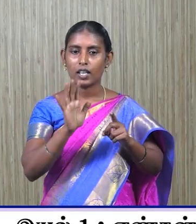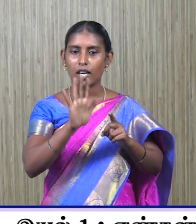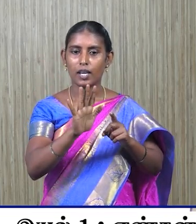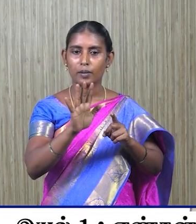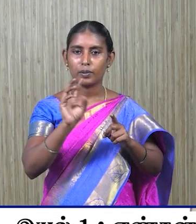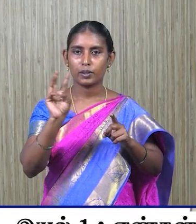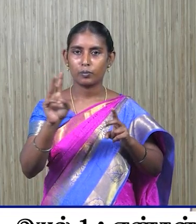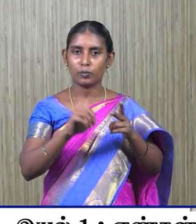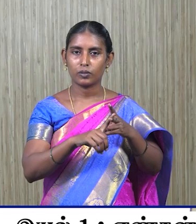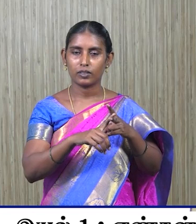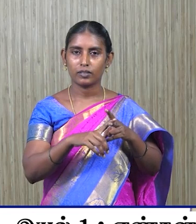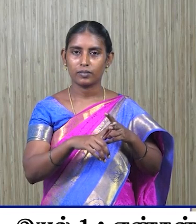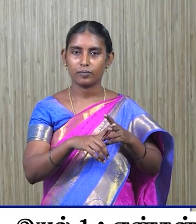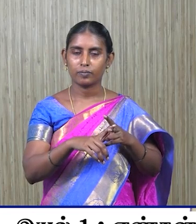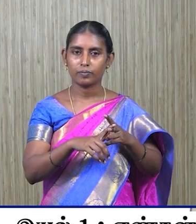53.